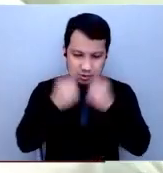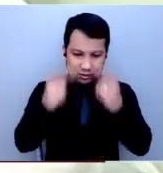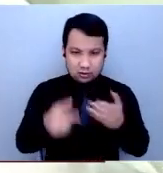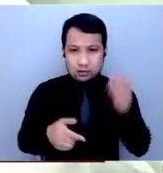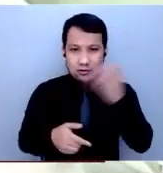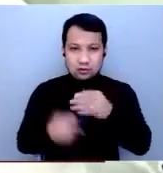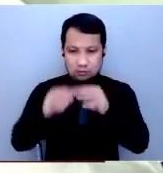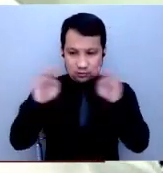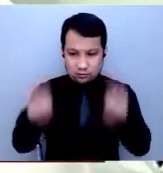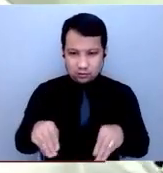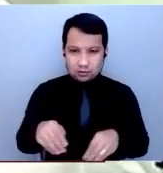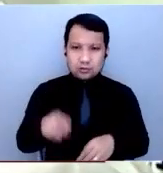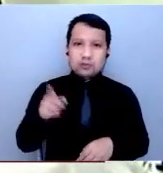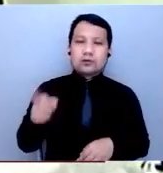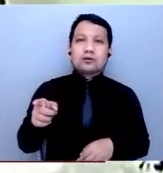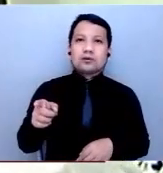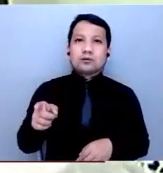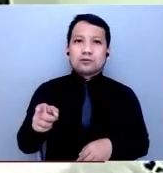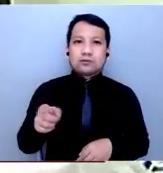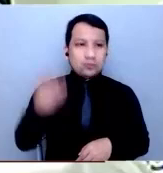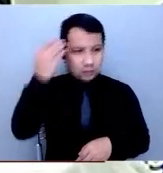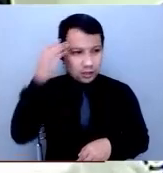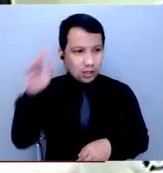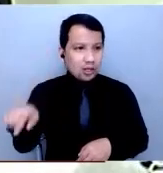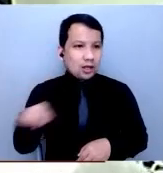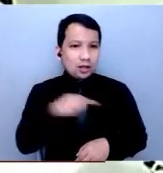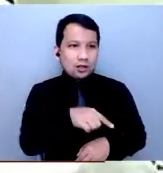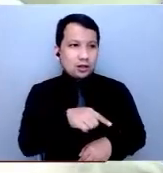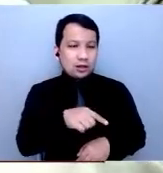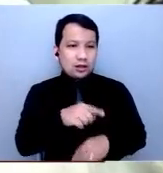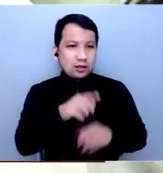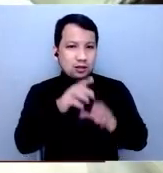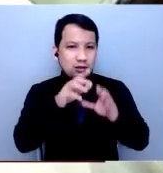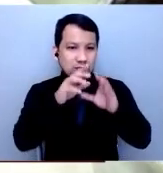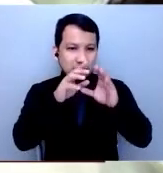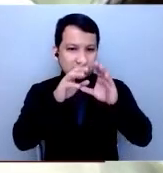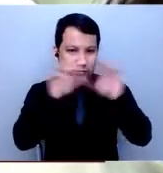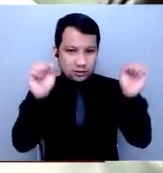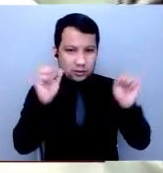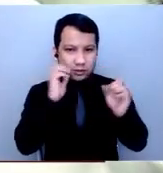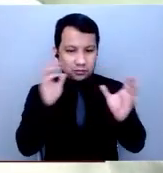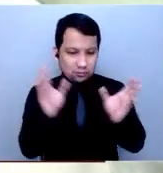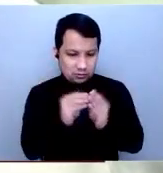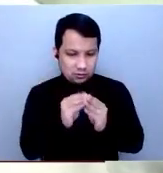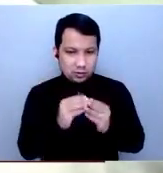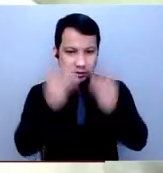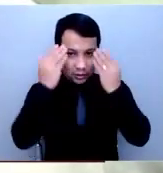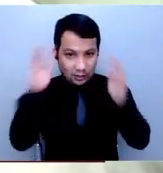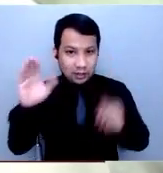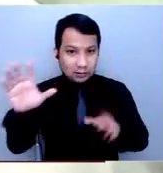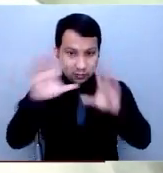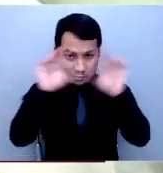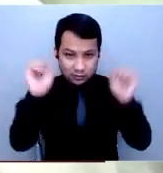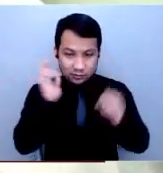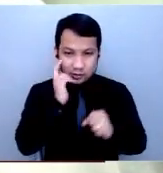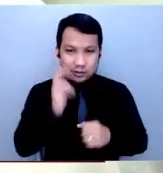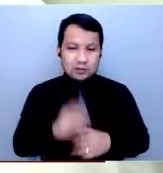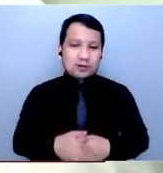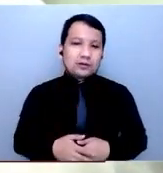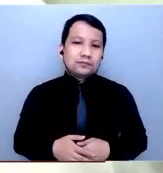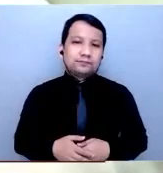Malacanang, hindi rin pala alam ni Presidente na may meeting kami. So... Parang sinet up lang kayo,